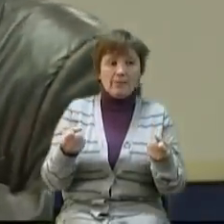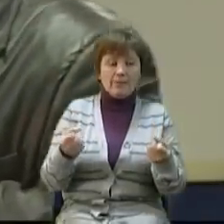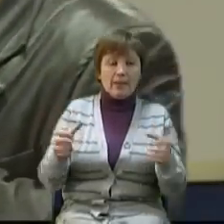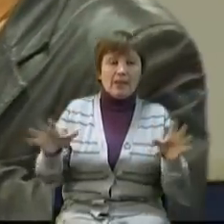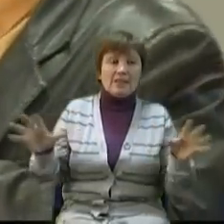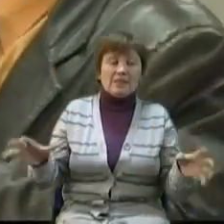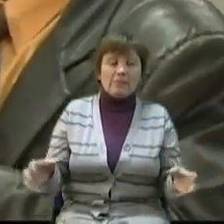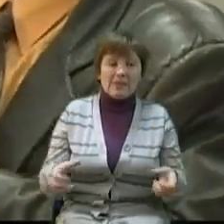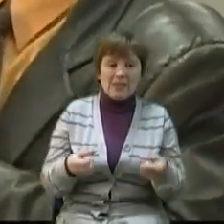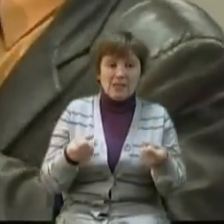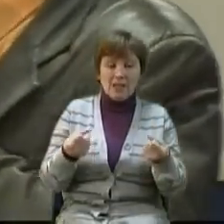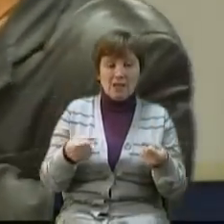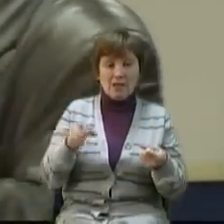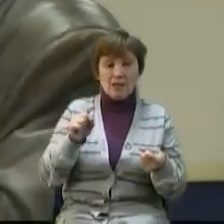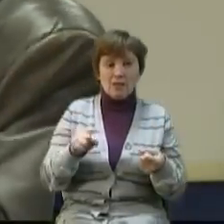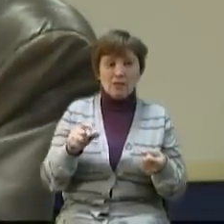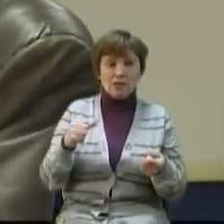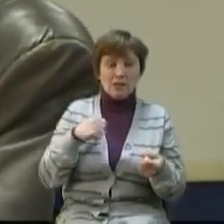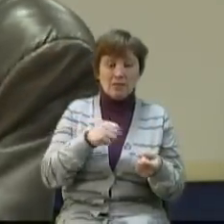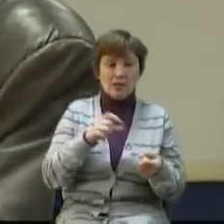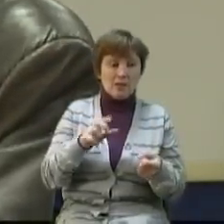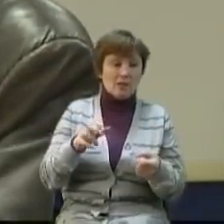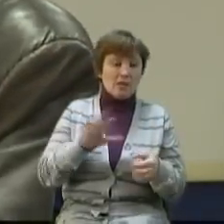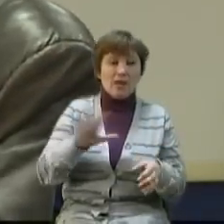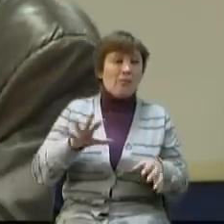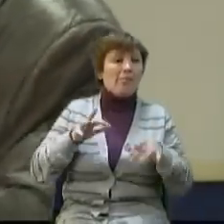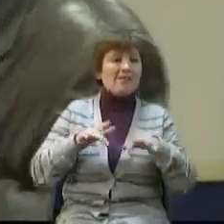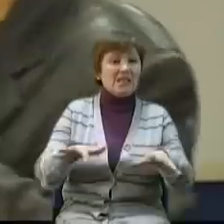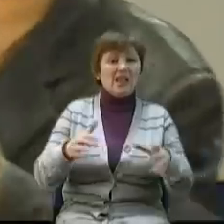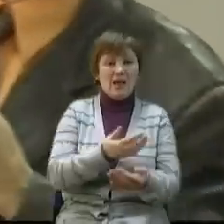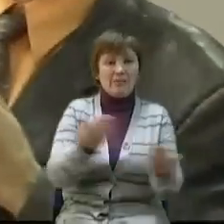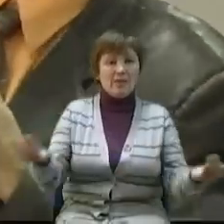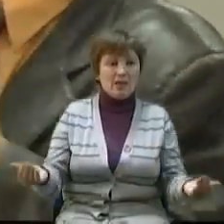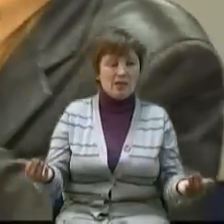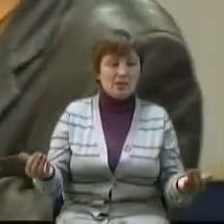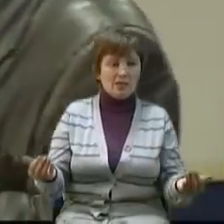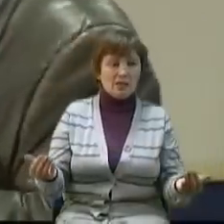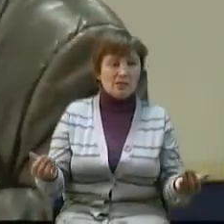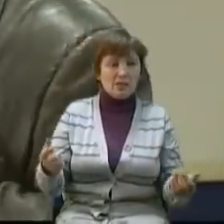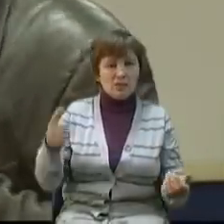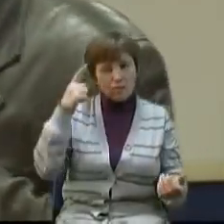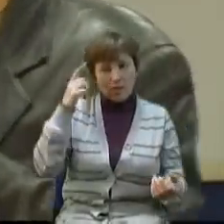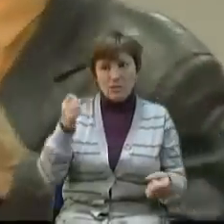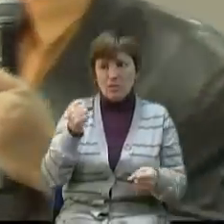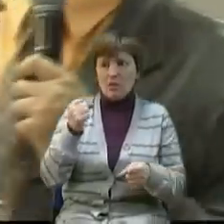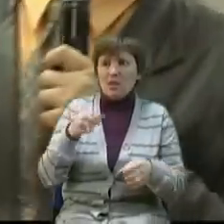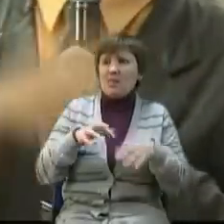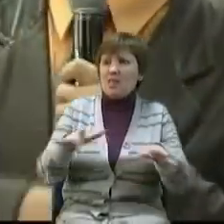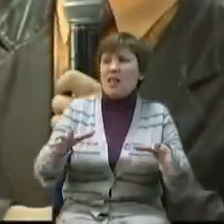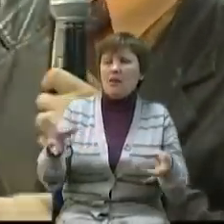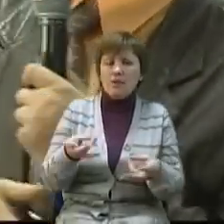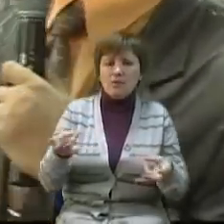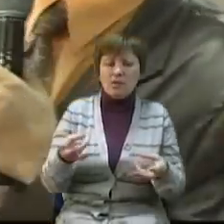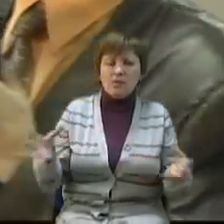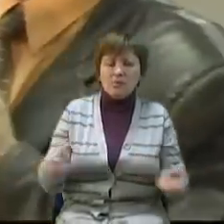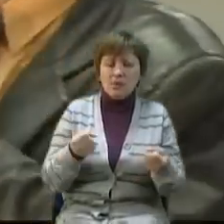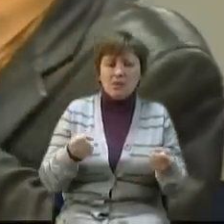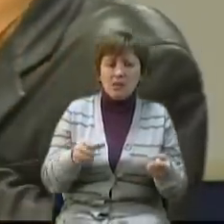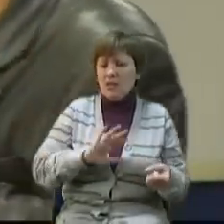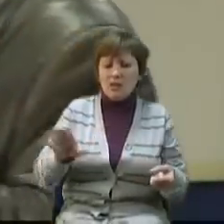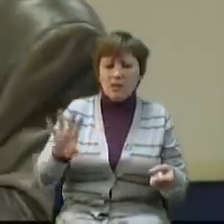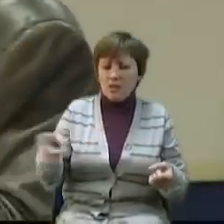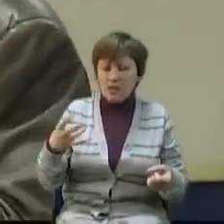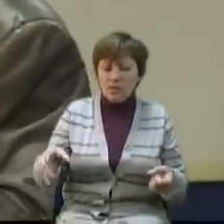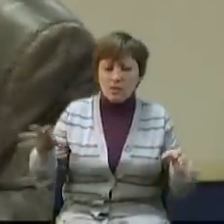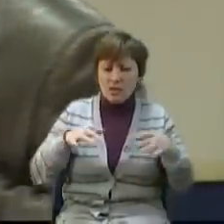Спасение – то самое, которое не по делам. Потому что все время то по делам, говорят, надо спасаться, то не по делам спасает Бог,